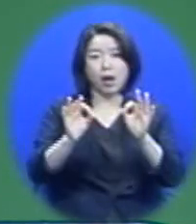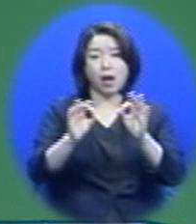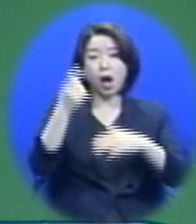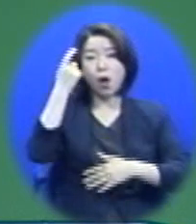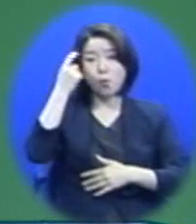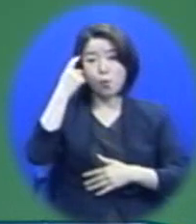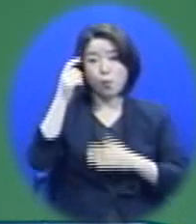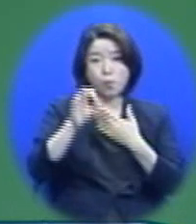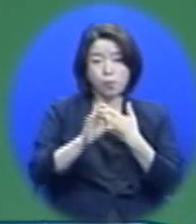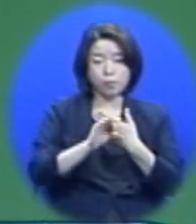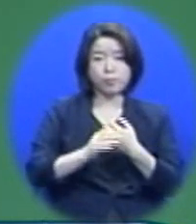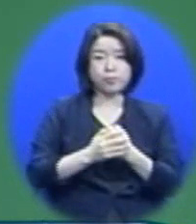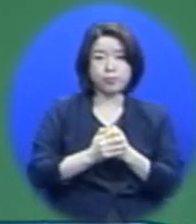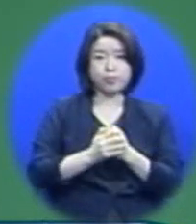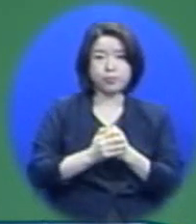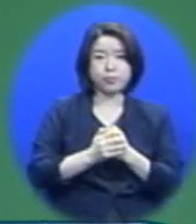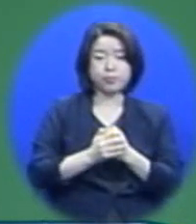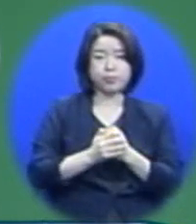그렇죠?